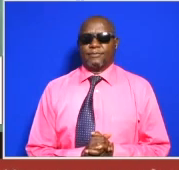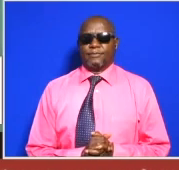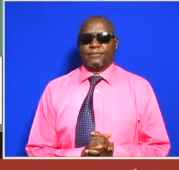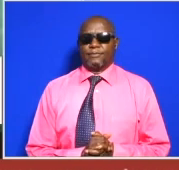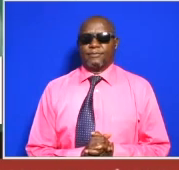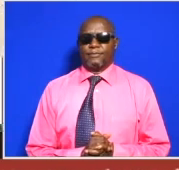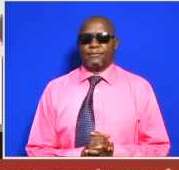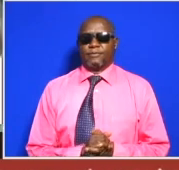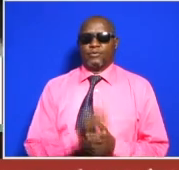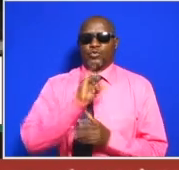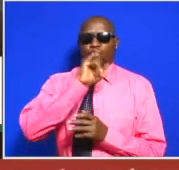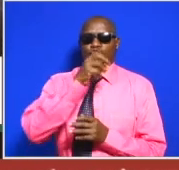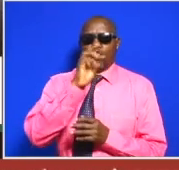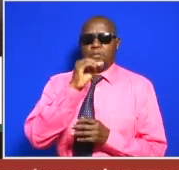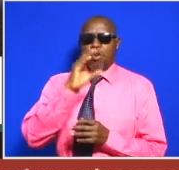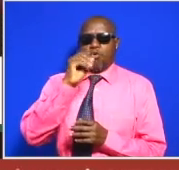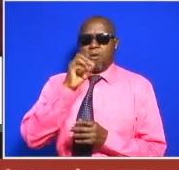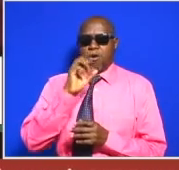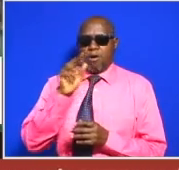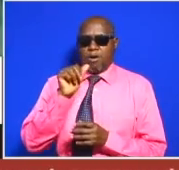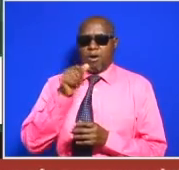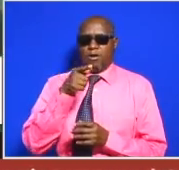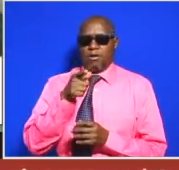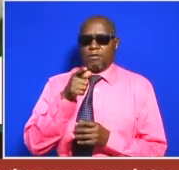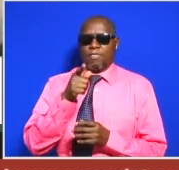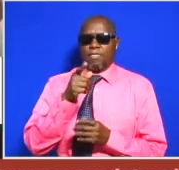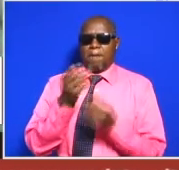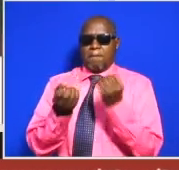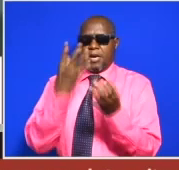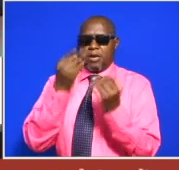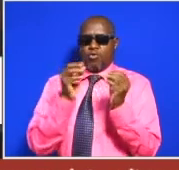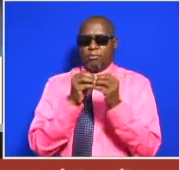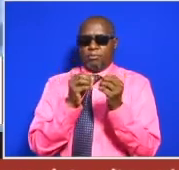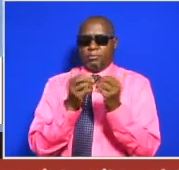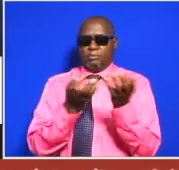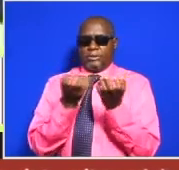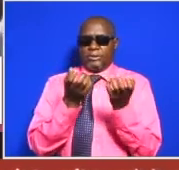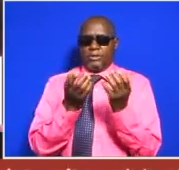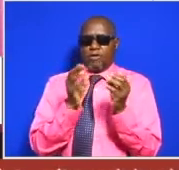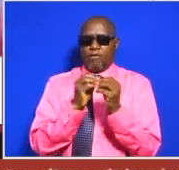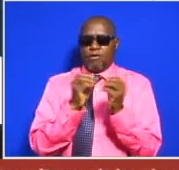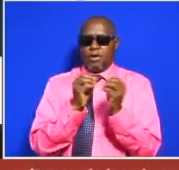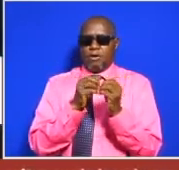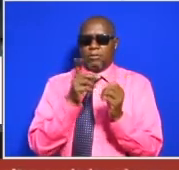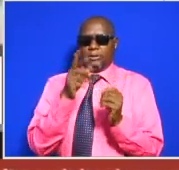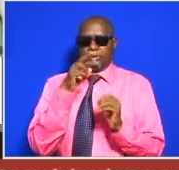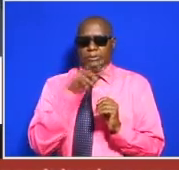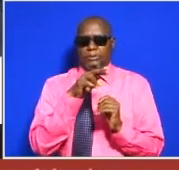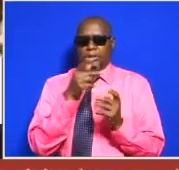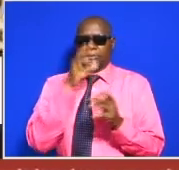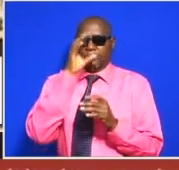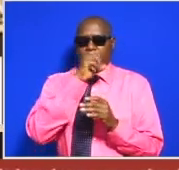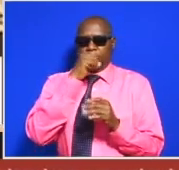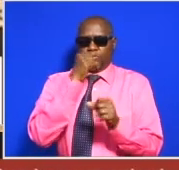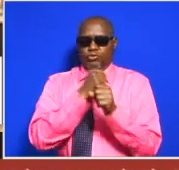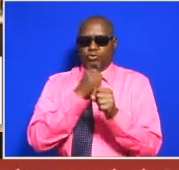Juma Omar ambaye ni mwenyekiti wa wafanyabiashara maarufu Baringo Business Forum kwa upande wake ameliangazia suala la ukosefu wa ajira kwa vijana